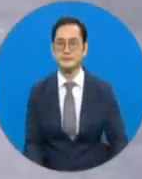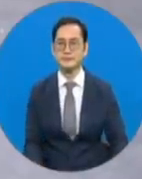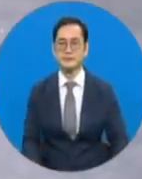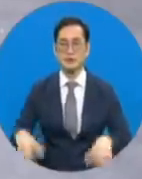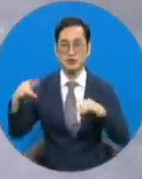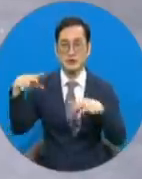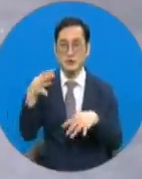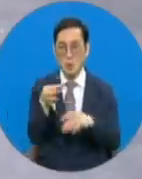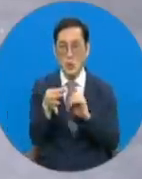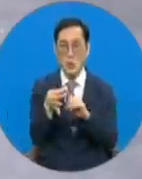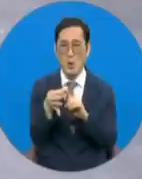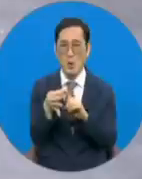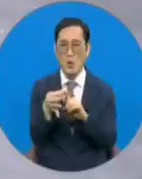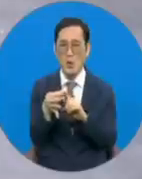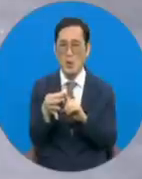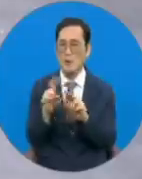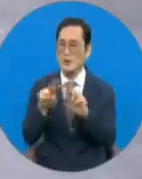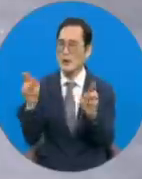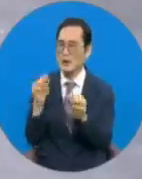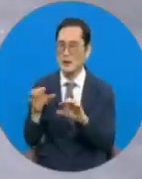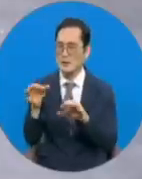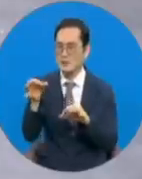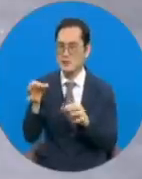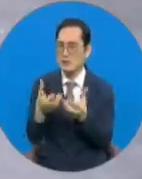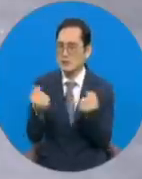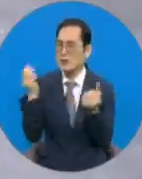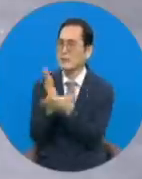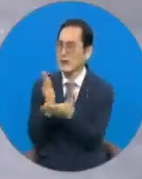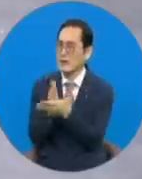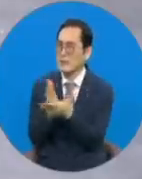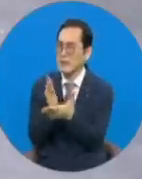수신료 목숨 건 K, KBS죠.